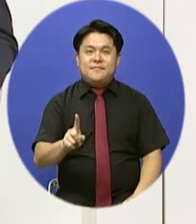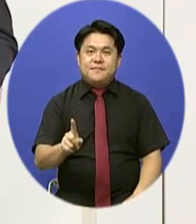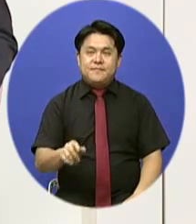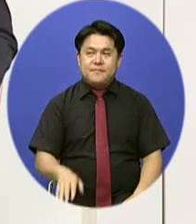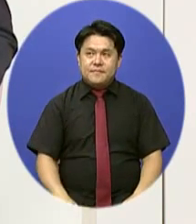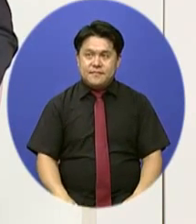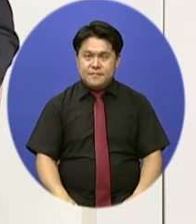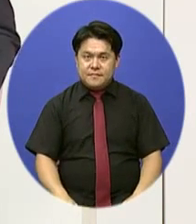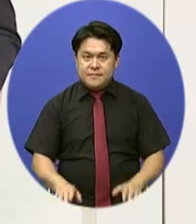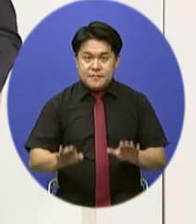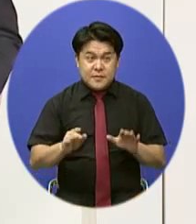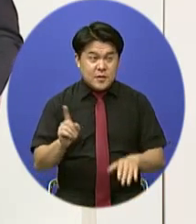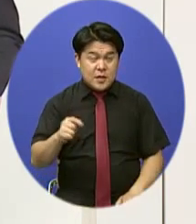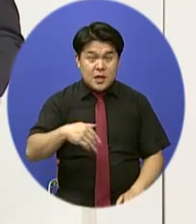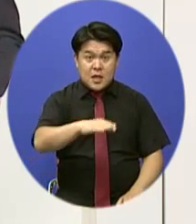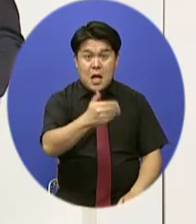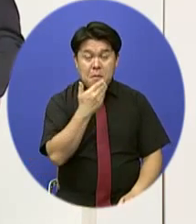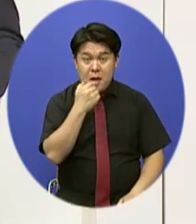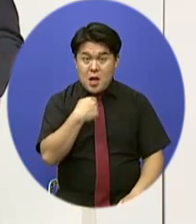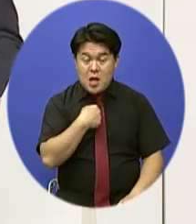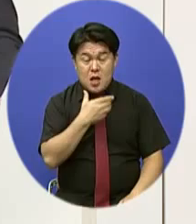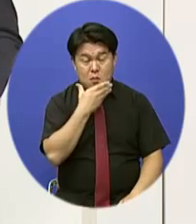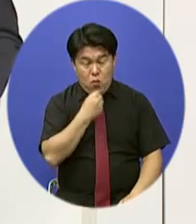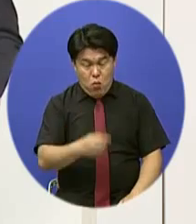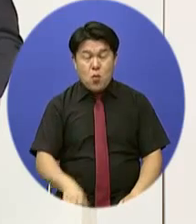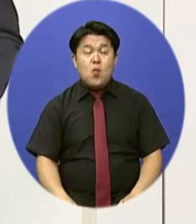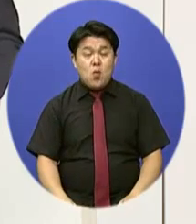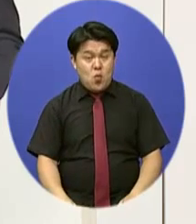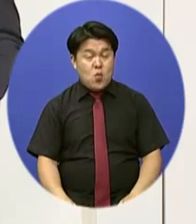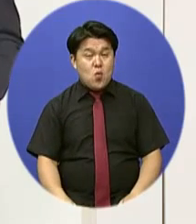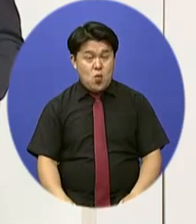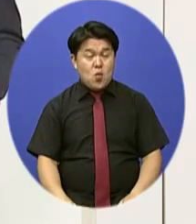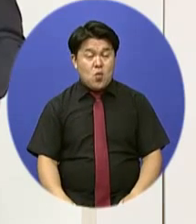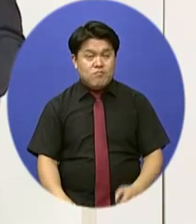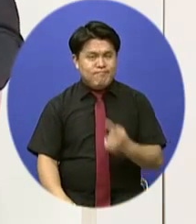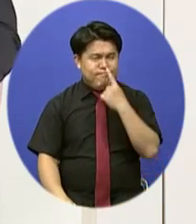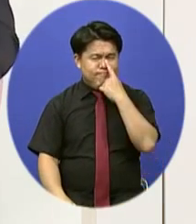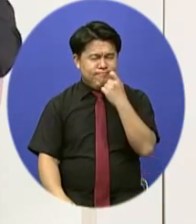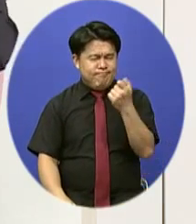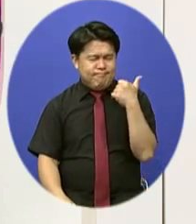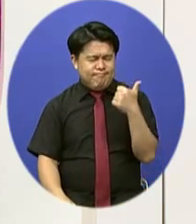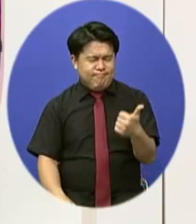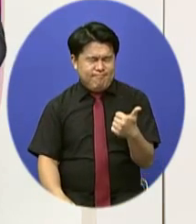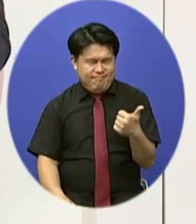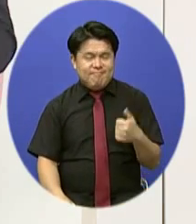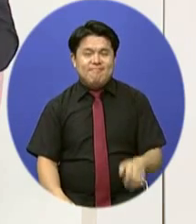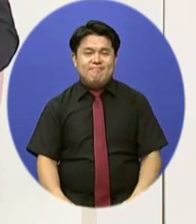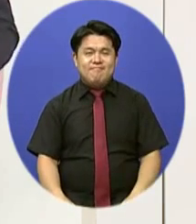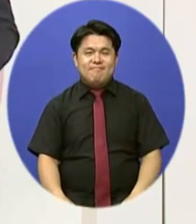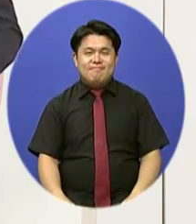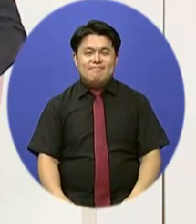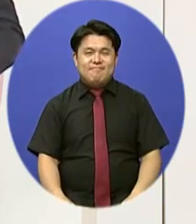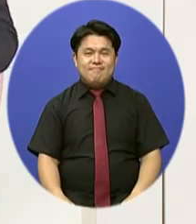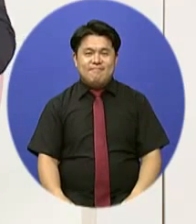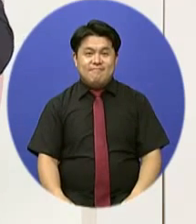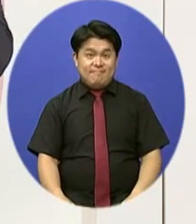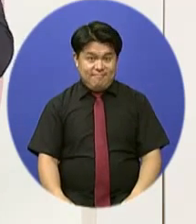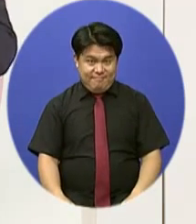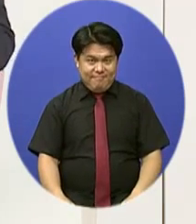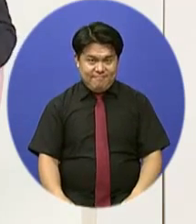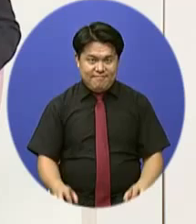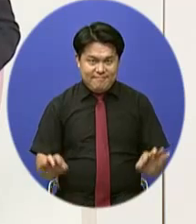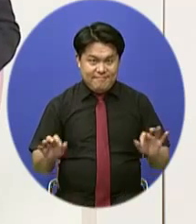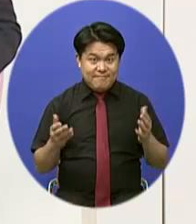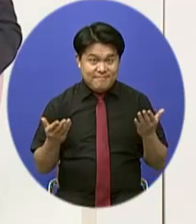아침에 일어나면 어디 갈 데가 있겠는지 얼마나 행복한 일인데요. 그렇죠. 맞아요. 아유, 멋지시다. 네. 아버님. 네네네. 자, 이제 좀